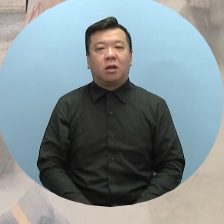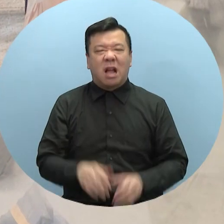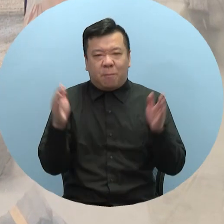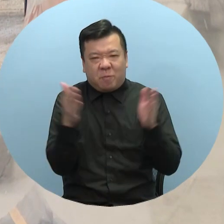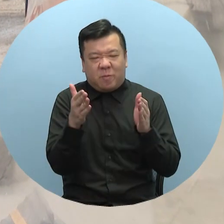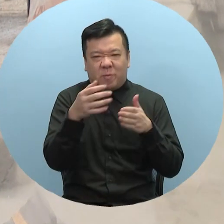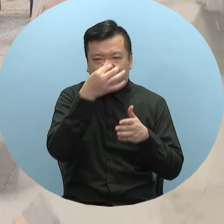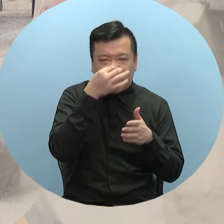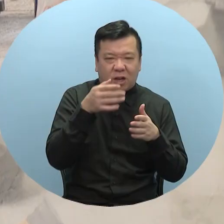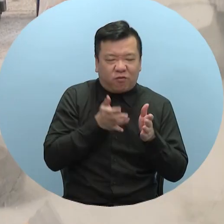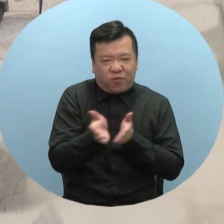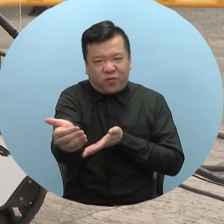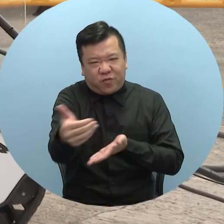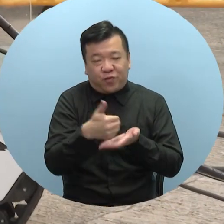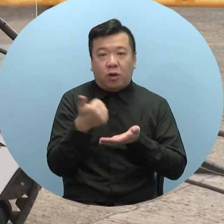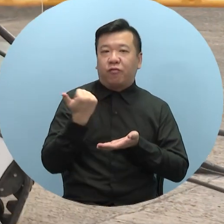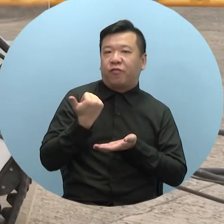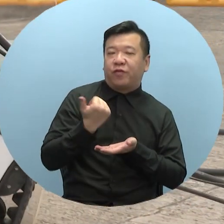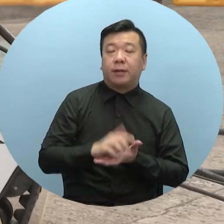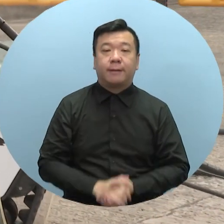喺狹窄環境下穿梭自如。